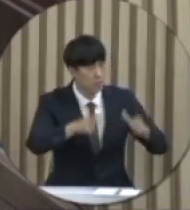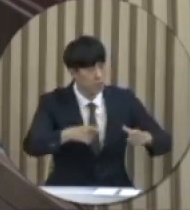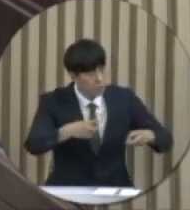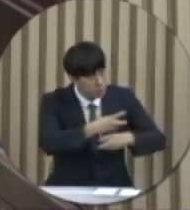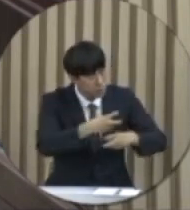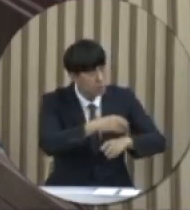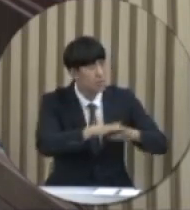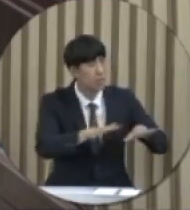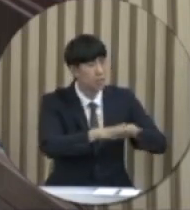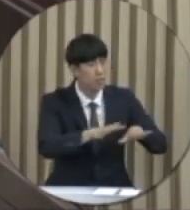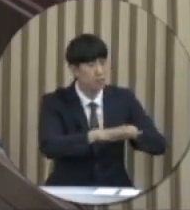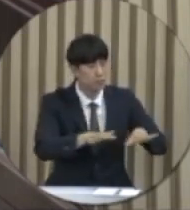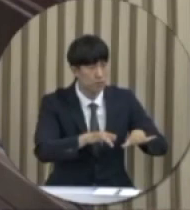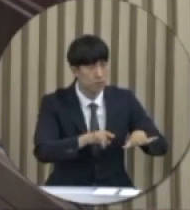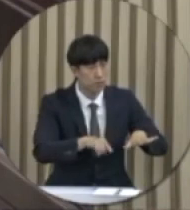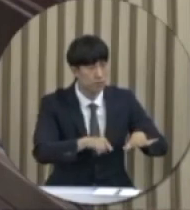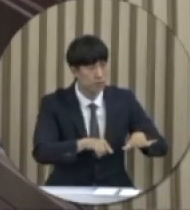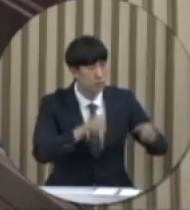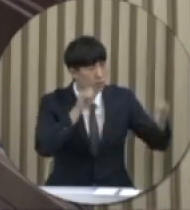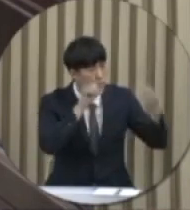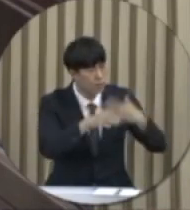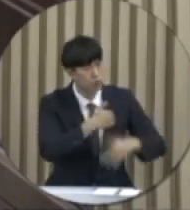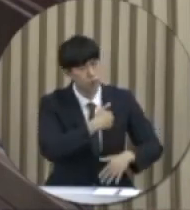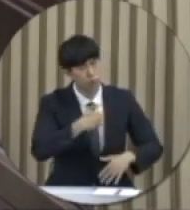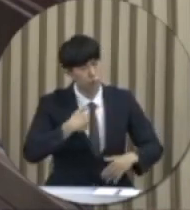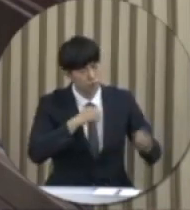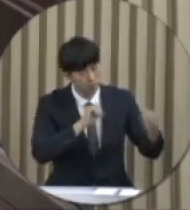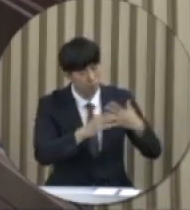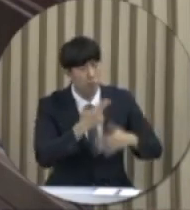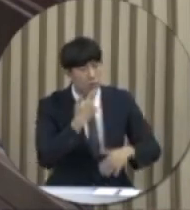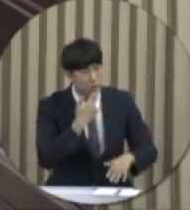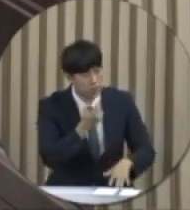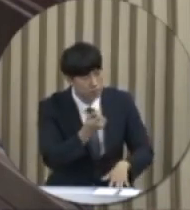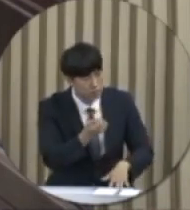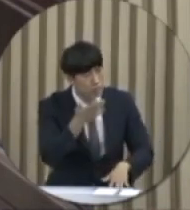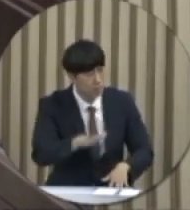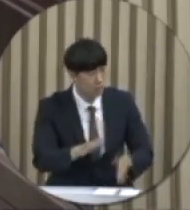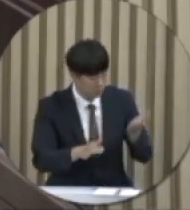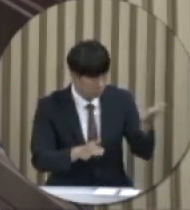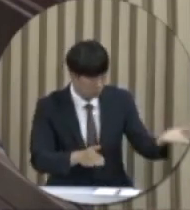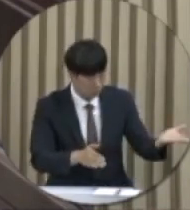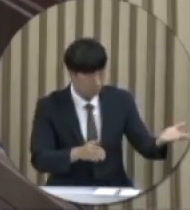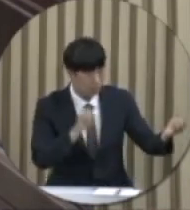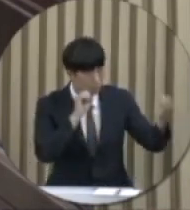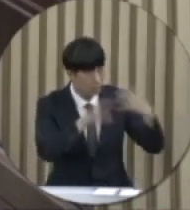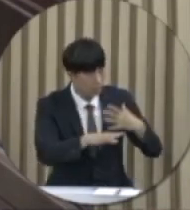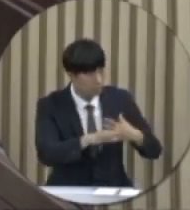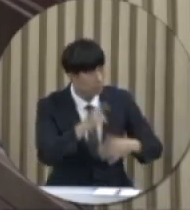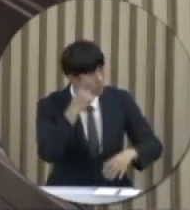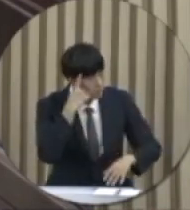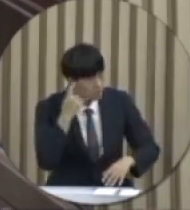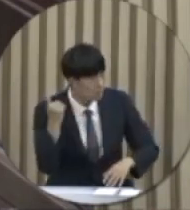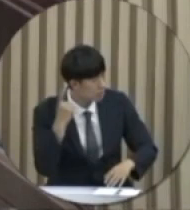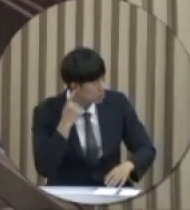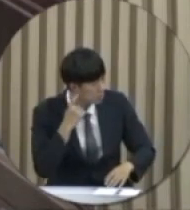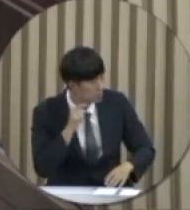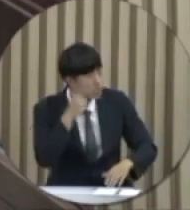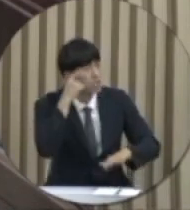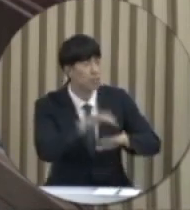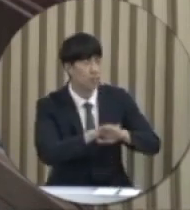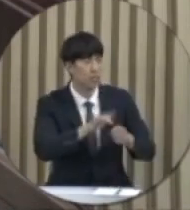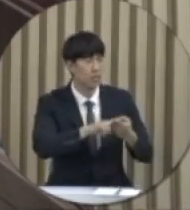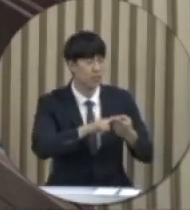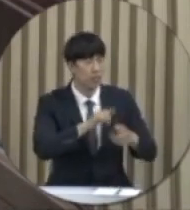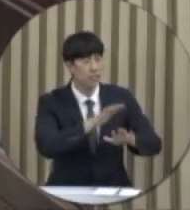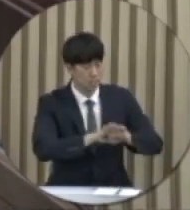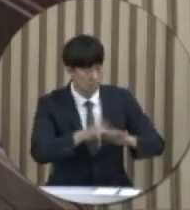것들은 답변을 행정사무관 때 얻지 못했습니다. 근데 하지만 오늘 시장님의 답변을 듣고 향후 계획에 대해서 잘 알고 있었고요.